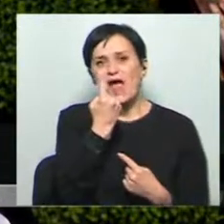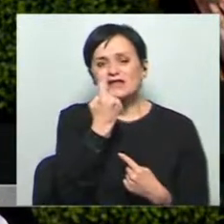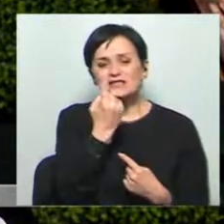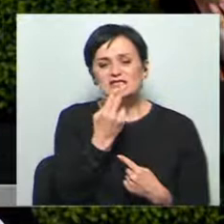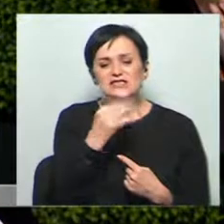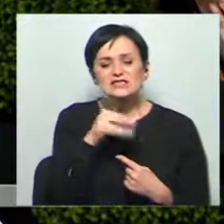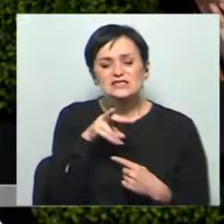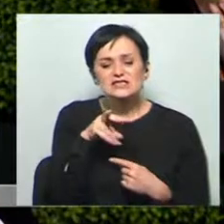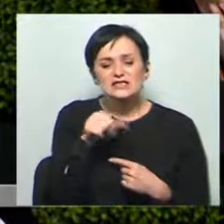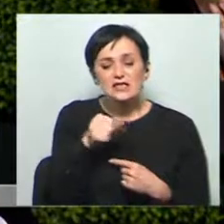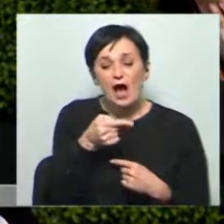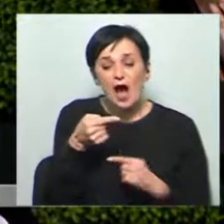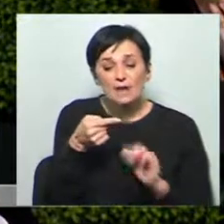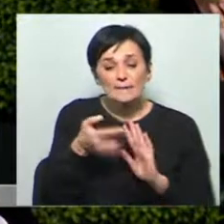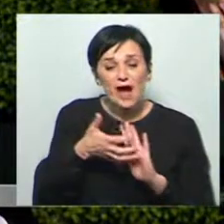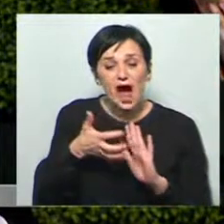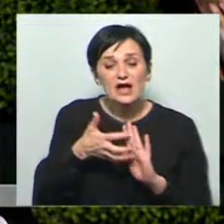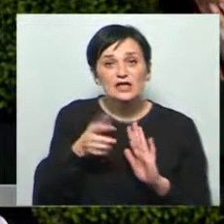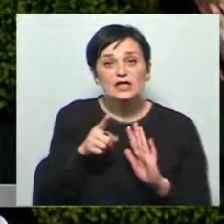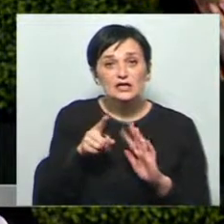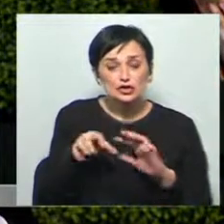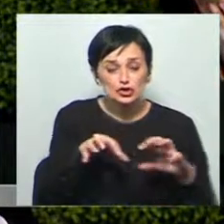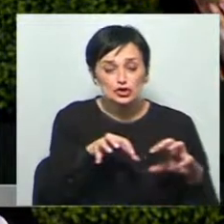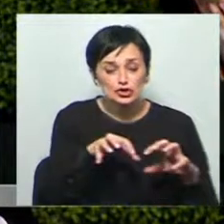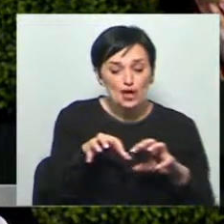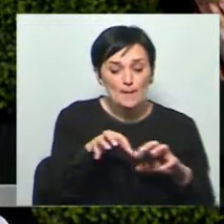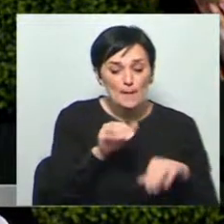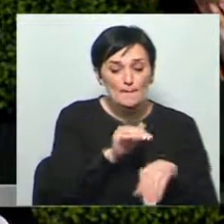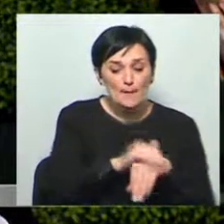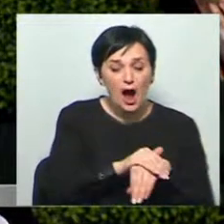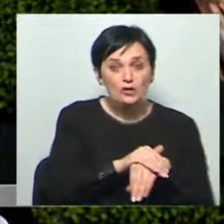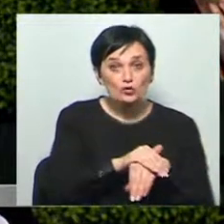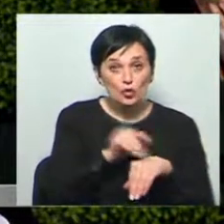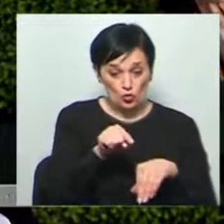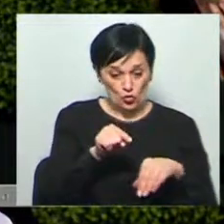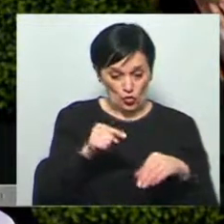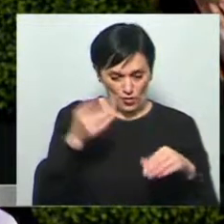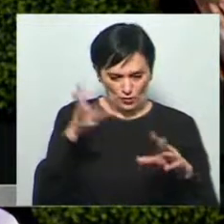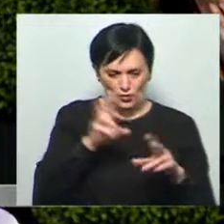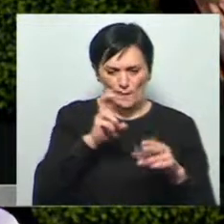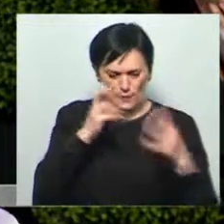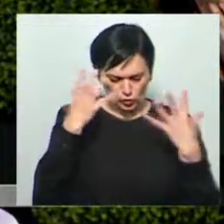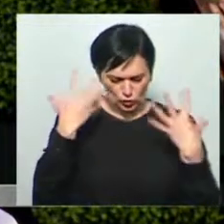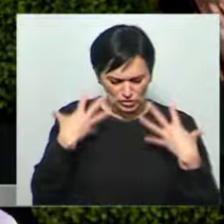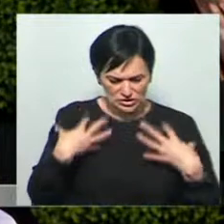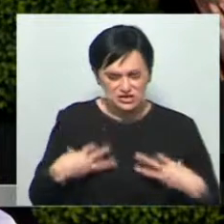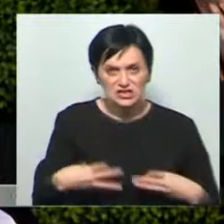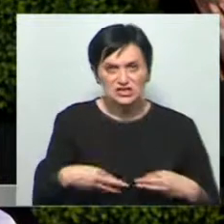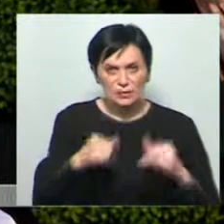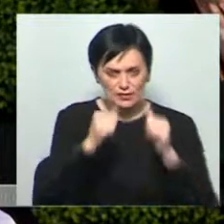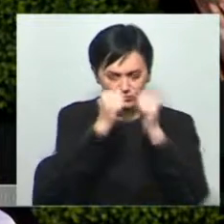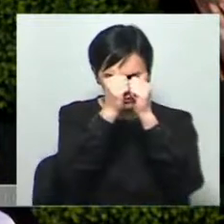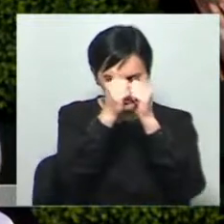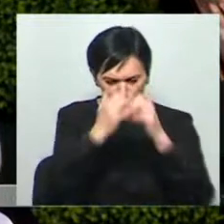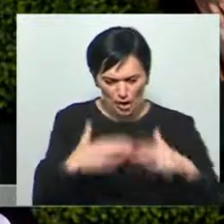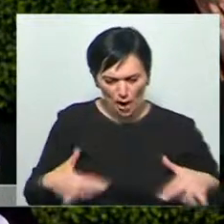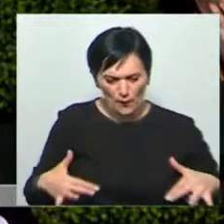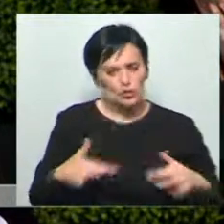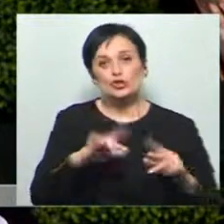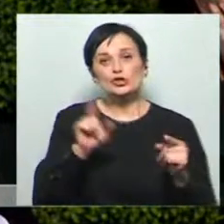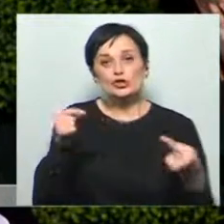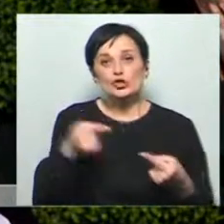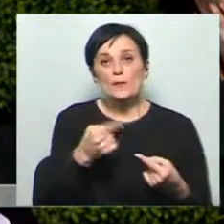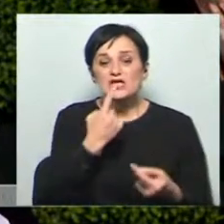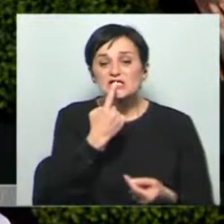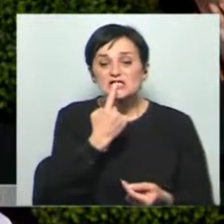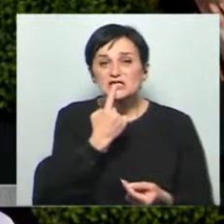აკლია. შემადგენელი ფაქტორი აკლია ორგანიზმს, რაც ფაქტიურად ამ მთელი ბიოლოგიური სისტემის ჩამოშლას იწვევს და შესაბამისად